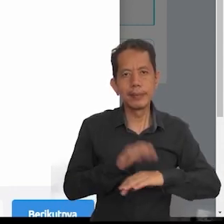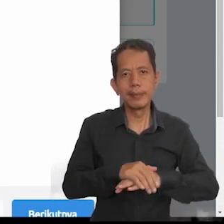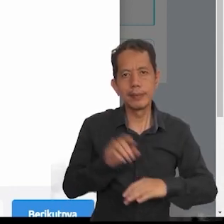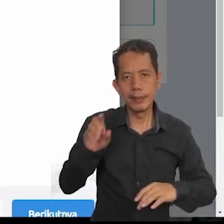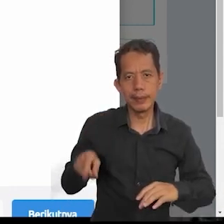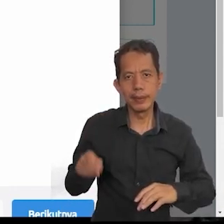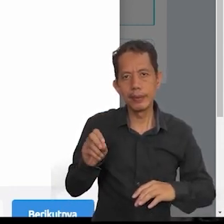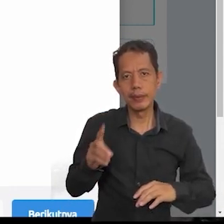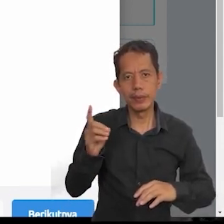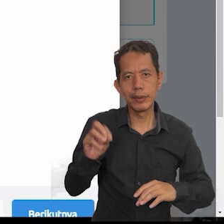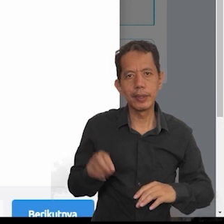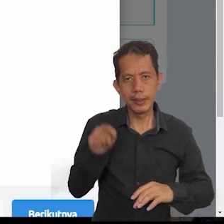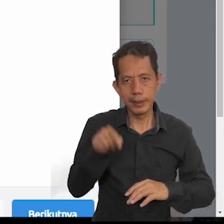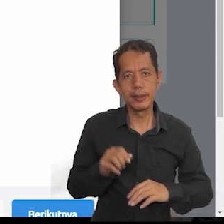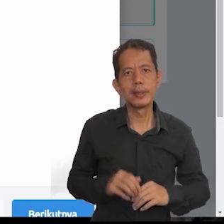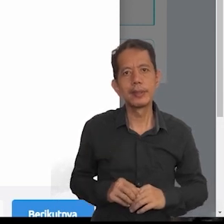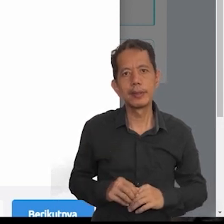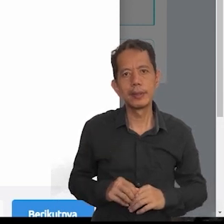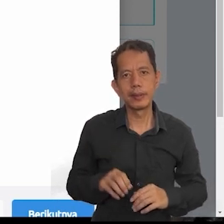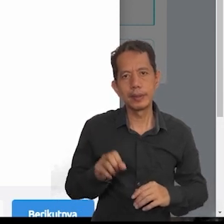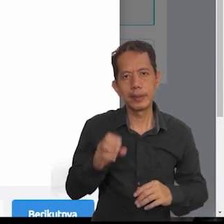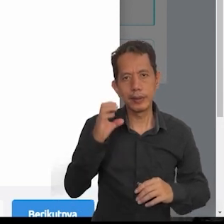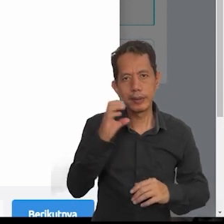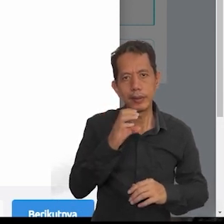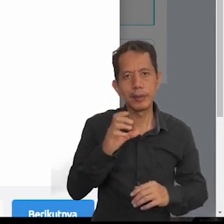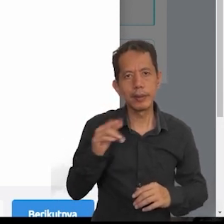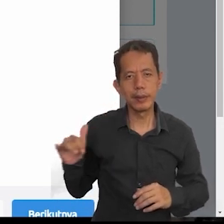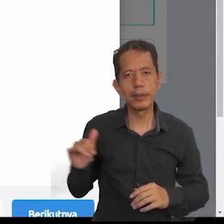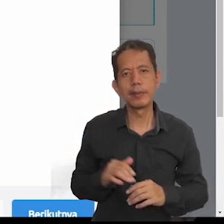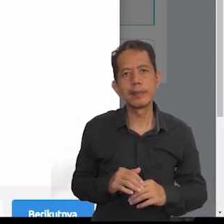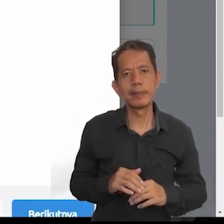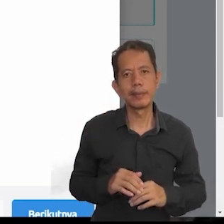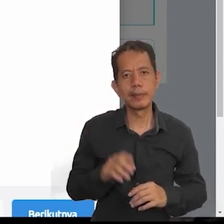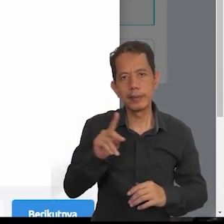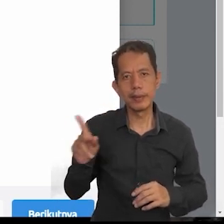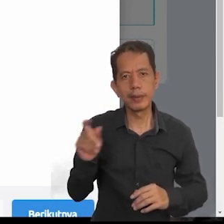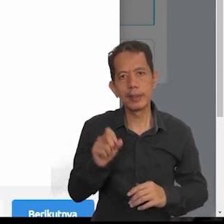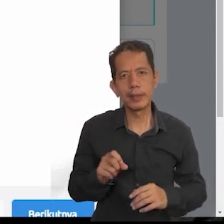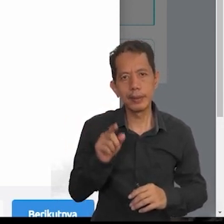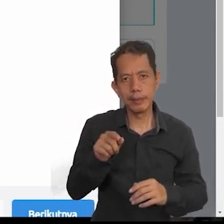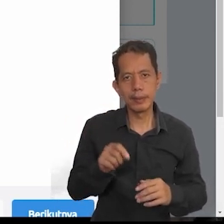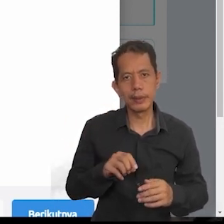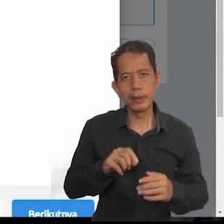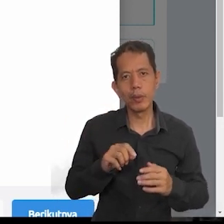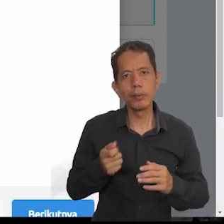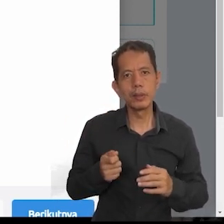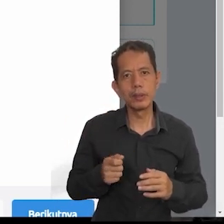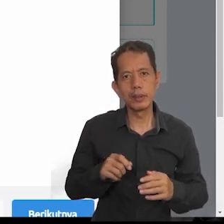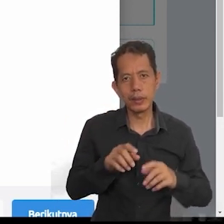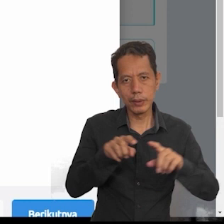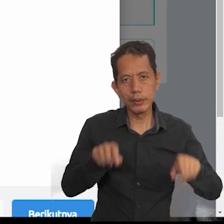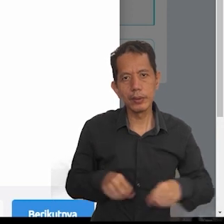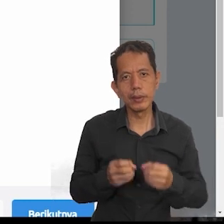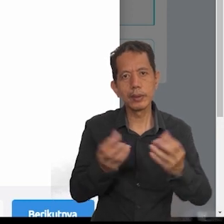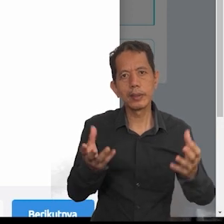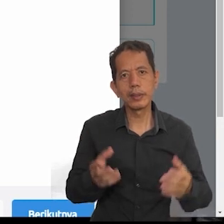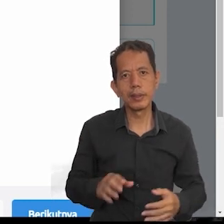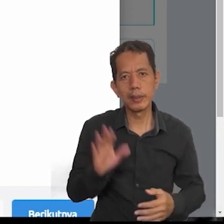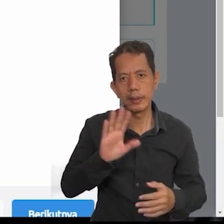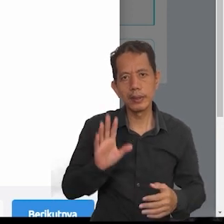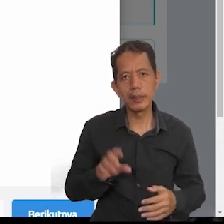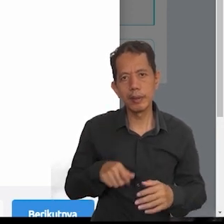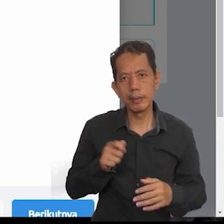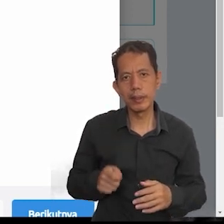Pada panduan ini, sebagai contohnya, akan dipilih opsi surat keterangan tidak pernah